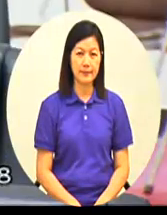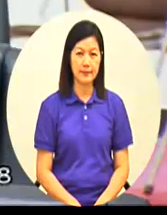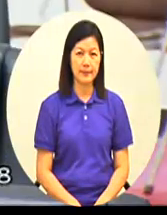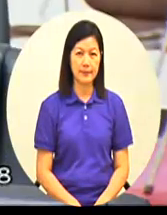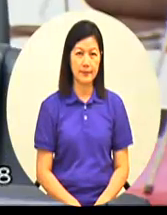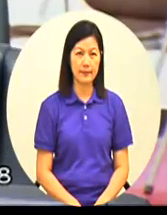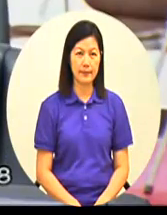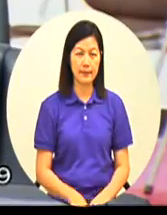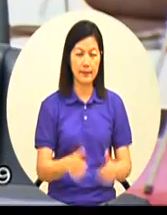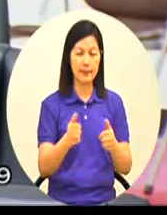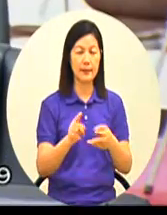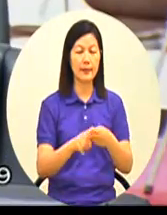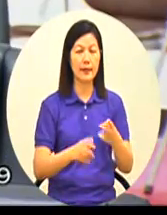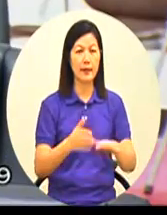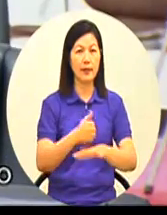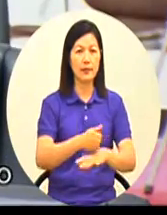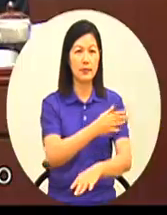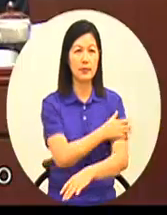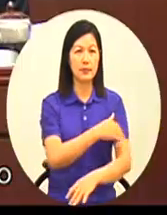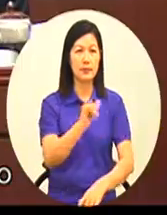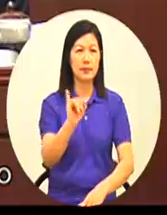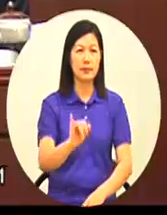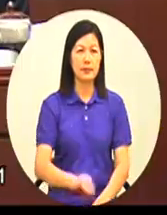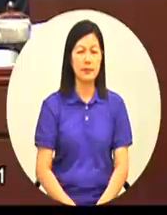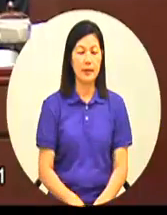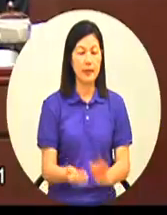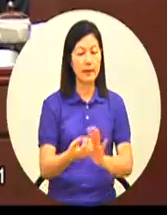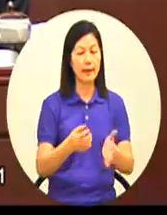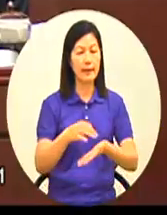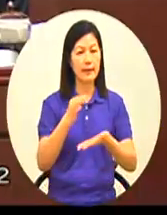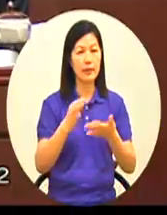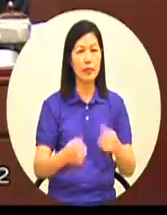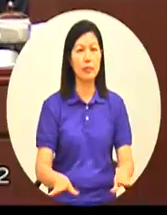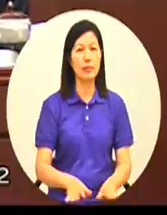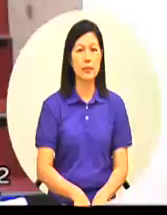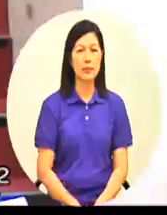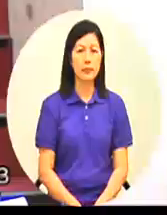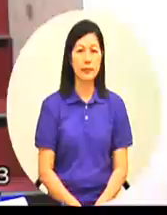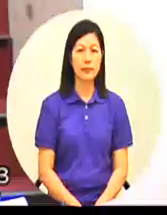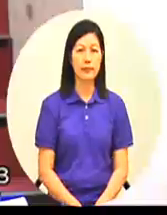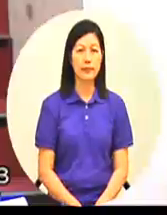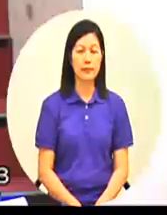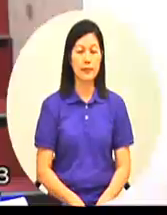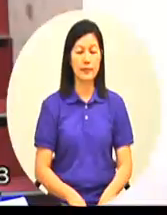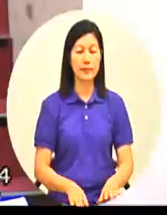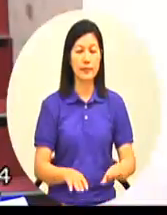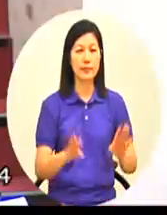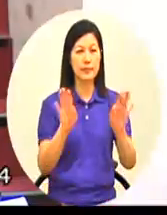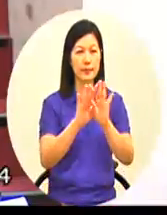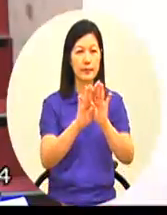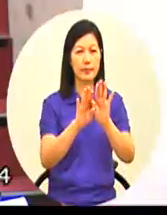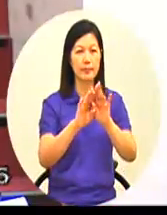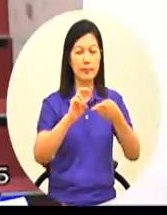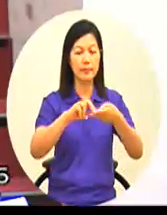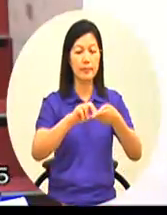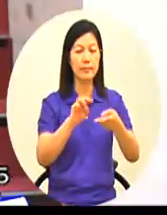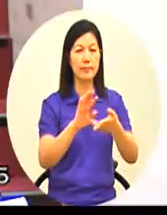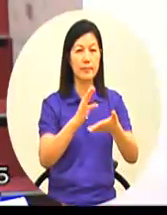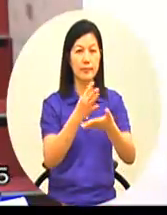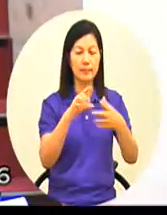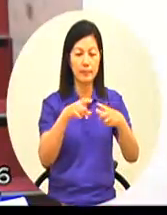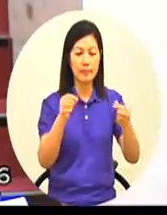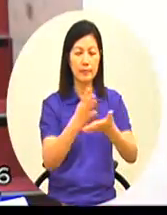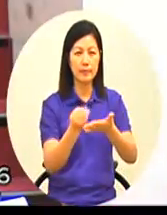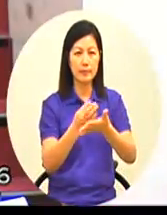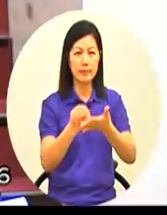好，谢谢主席，也谢谢陈议员。陈议员刚才讲到那个门牌的那个部分，其实我们每年逐年都